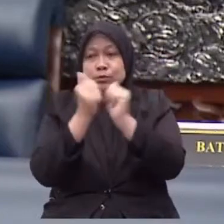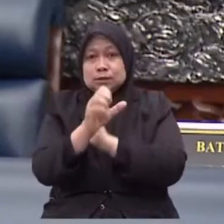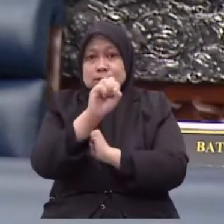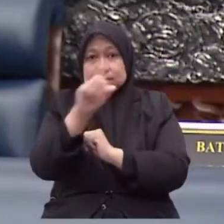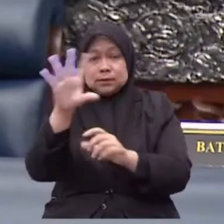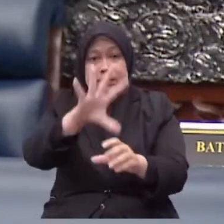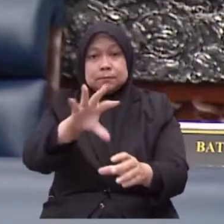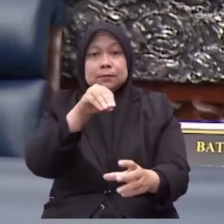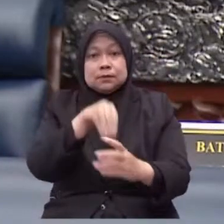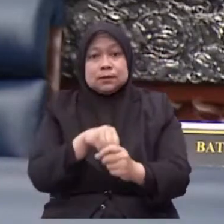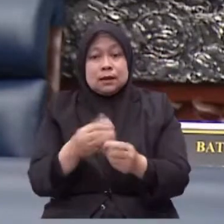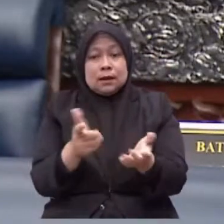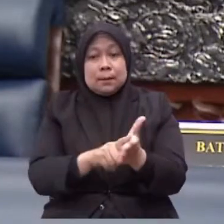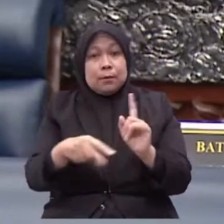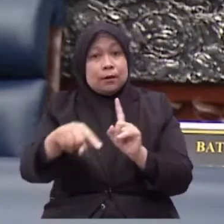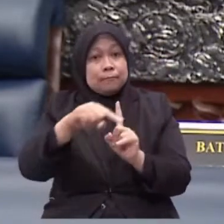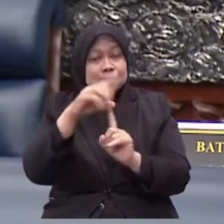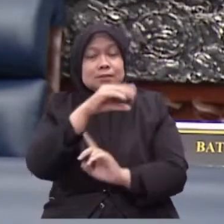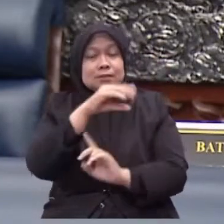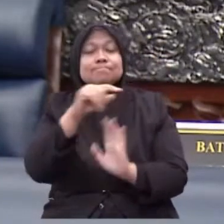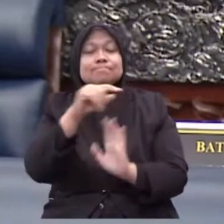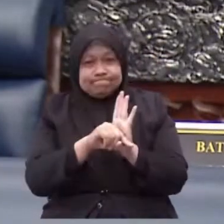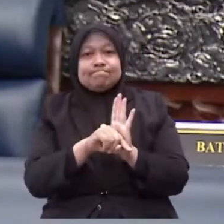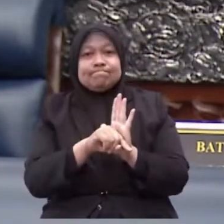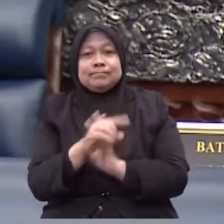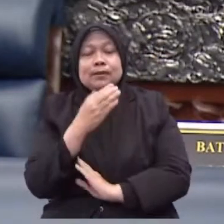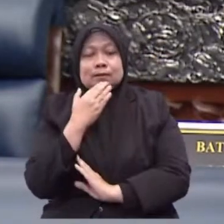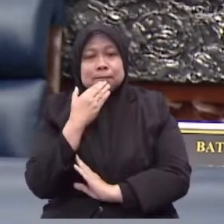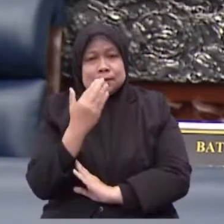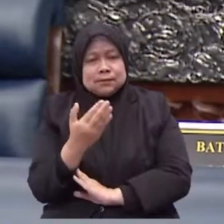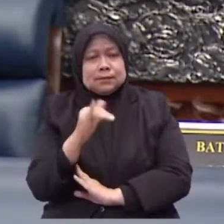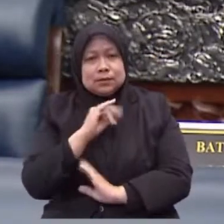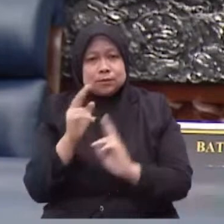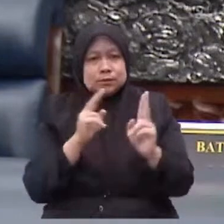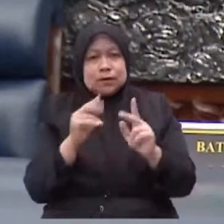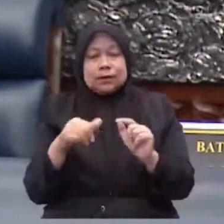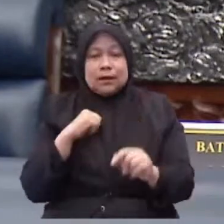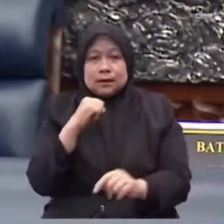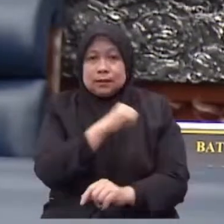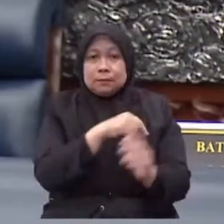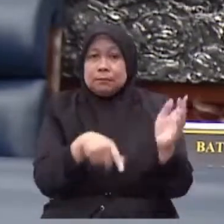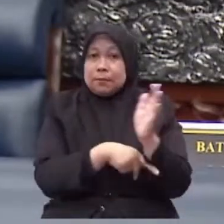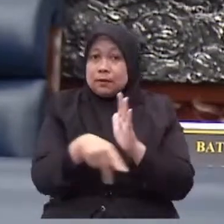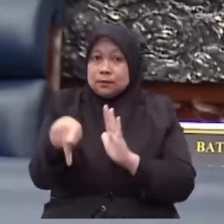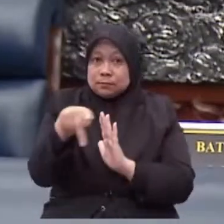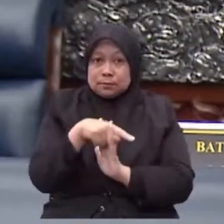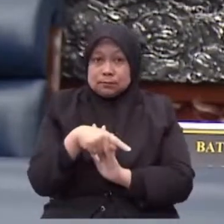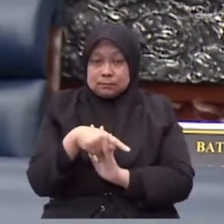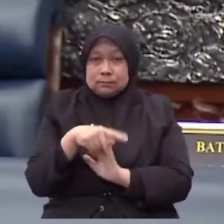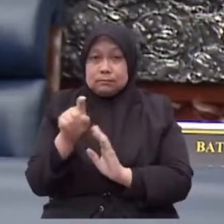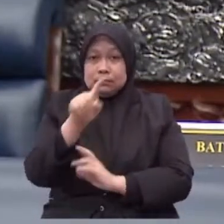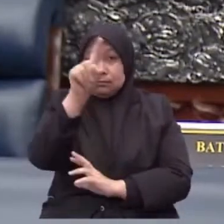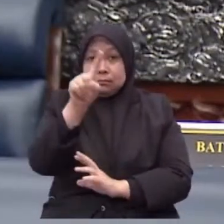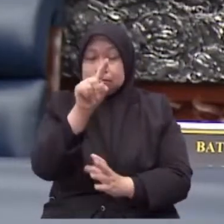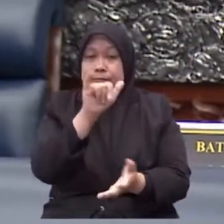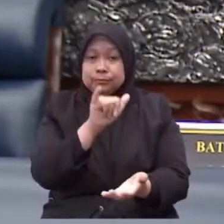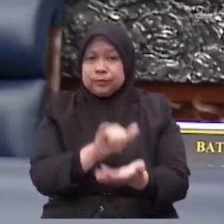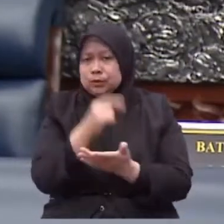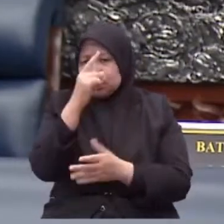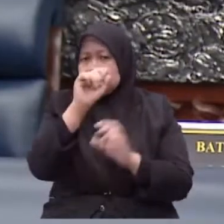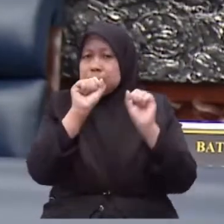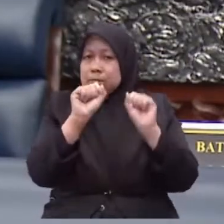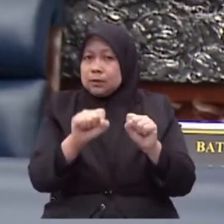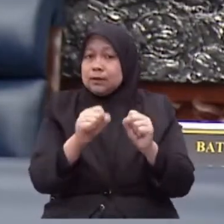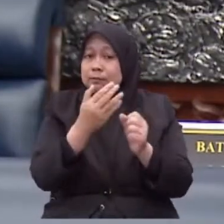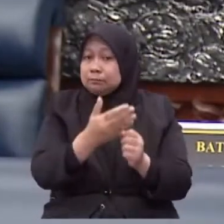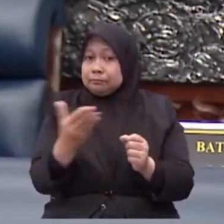Lalu termasuk laporan positif dan negatif Terima kasih saya ucapkan kepada Ali yang bohongan ini bagi